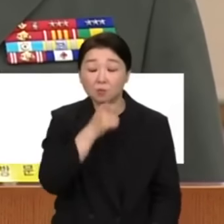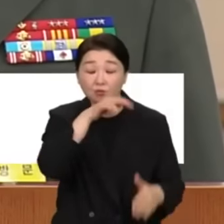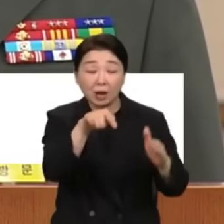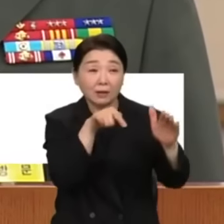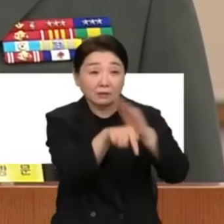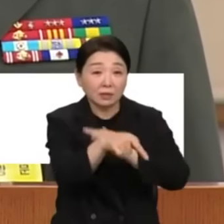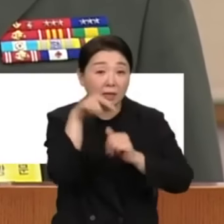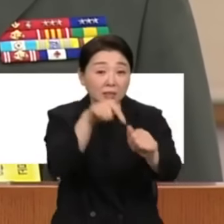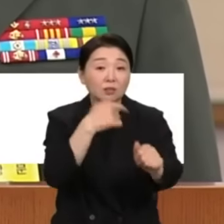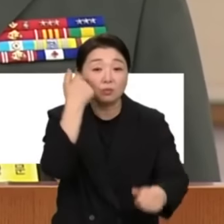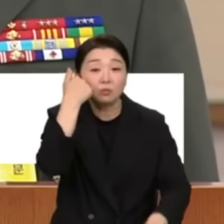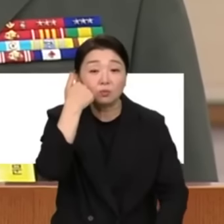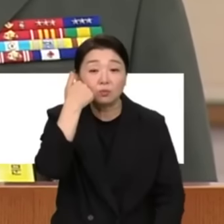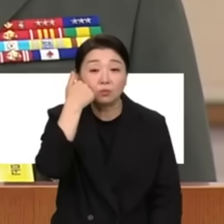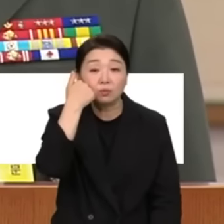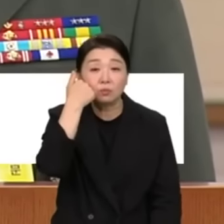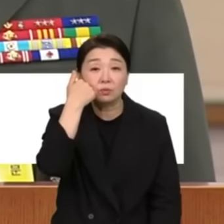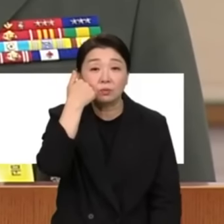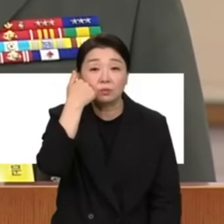사람은